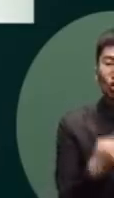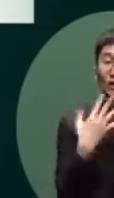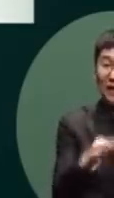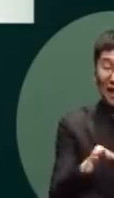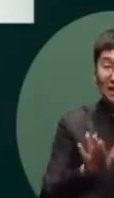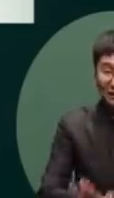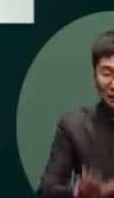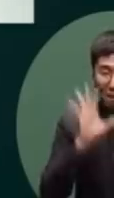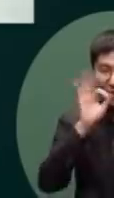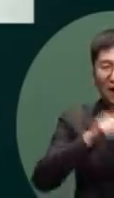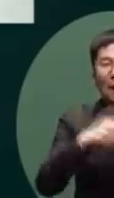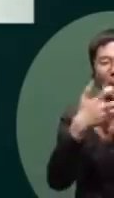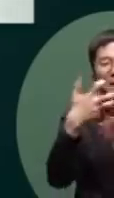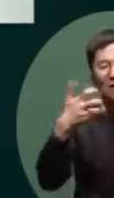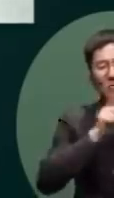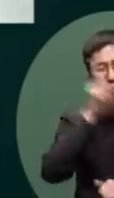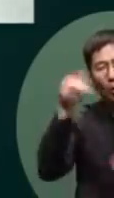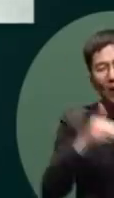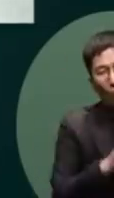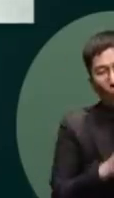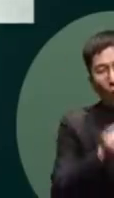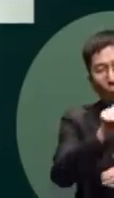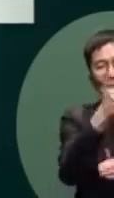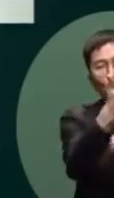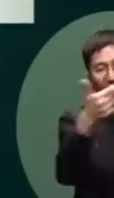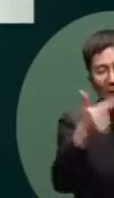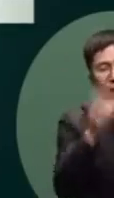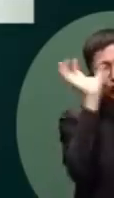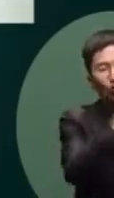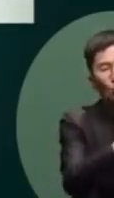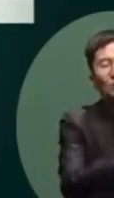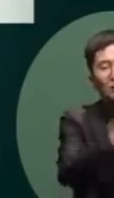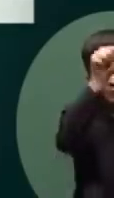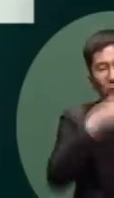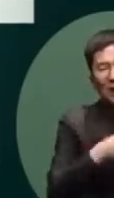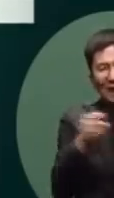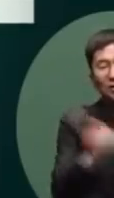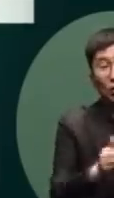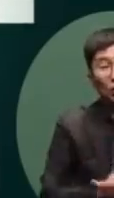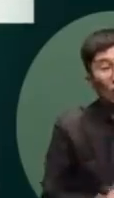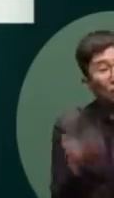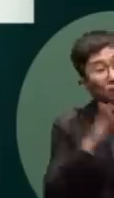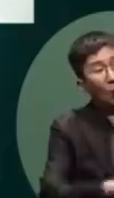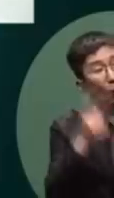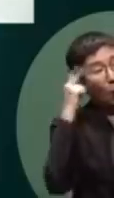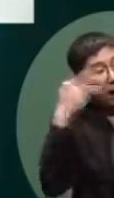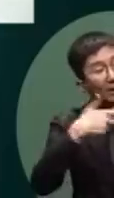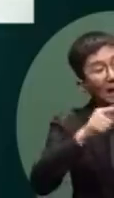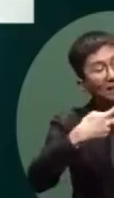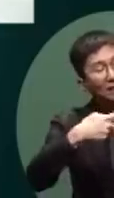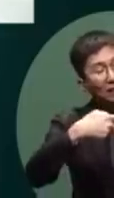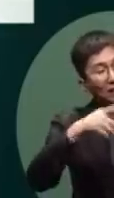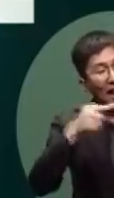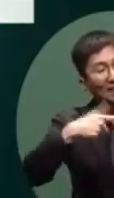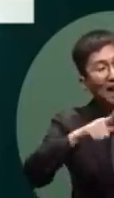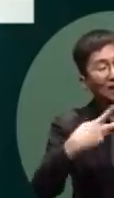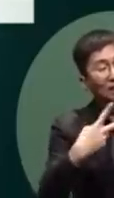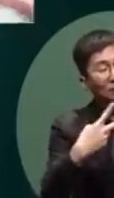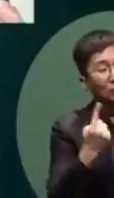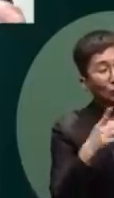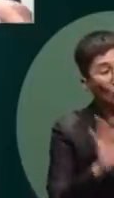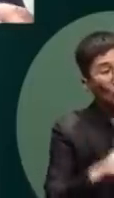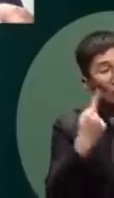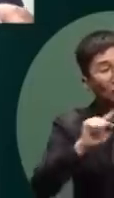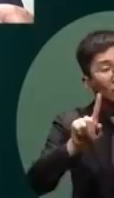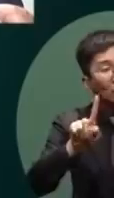명 이상 기소를 하고 56명을 구속 기소를 한 아니 그런데 그중에서 왜 대장동 1150억 불법 대출을